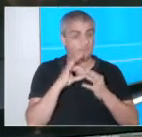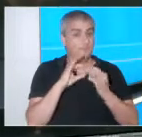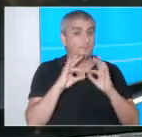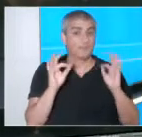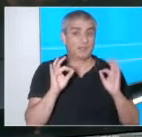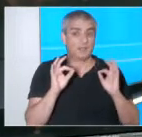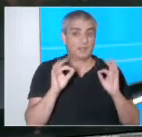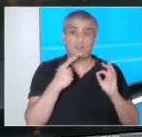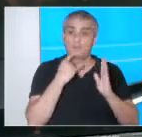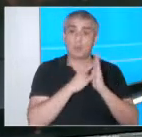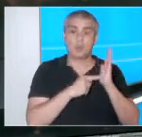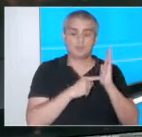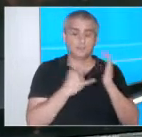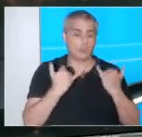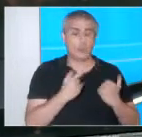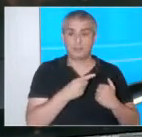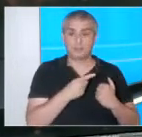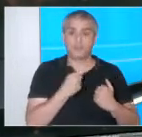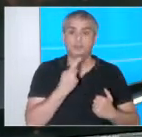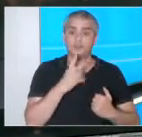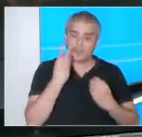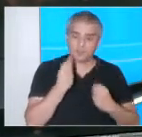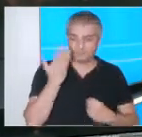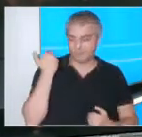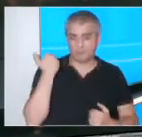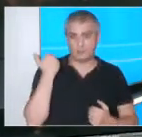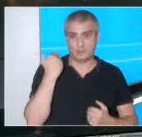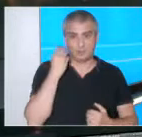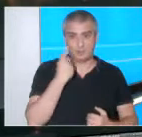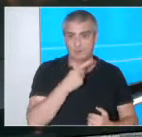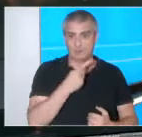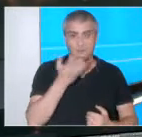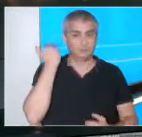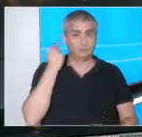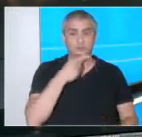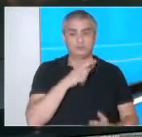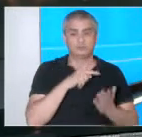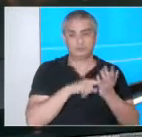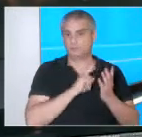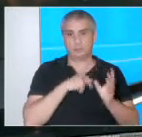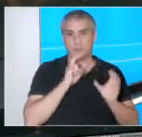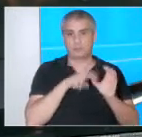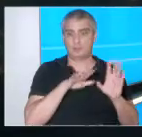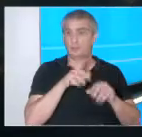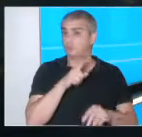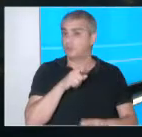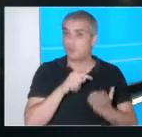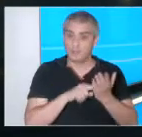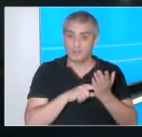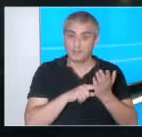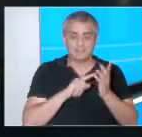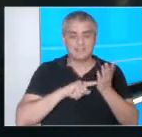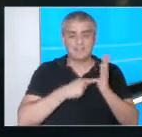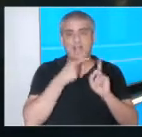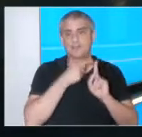התחלה, שבעצם אומר, החוק הזה הנוכחי, יותר טוב מהחוק שאיבט הגיש בשעתו, שבגלל זה לא נכנס לנו. בקטע של